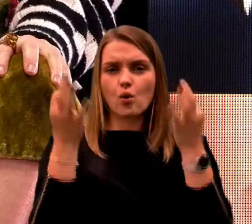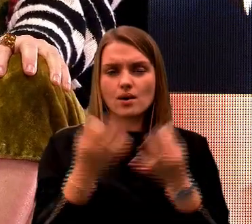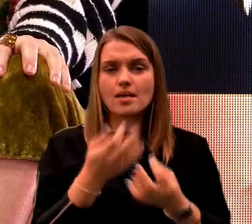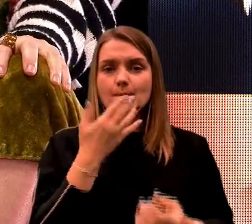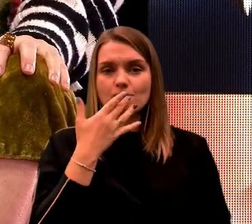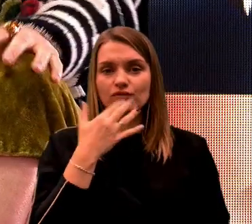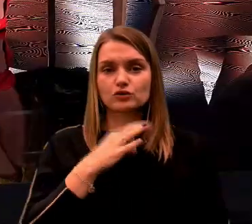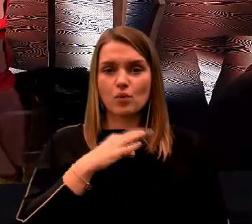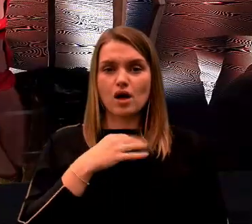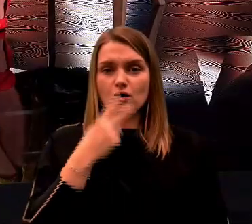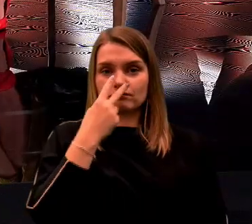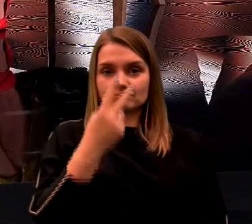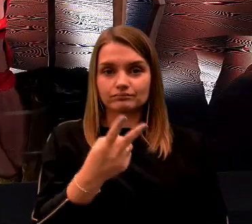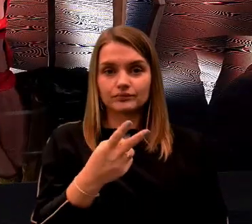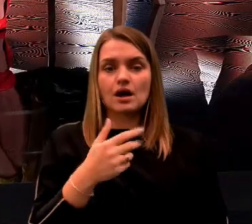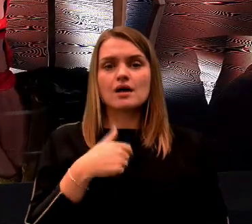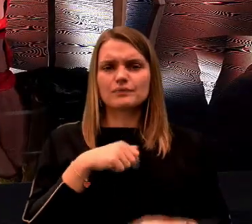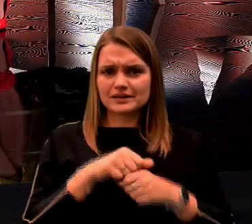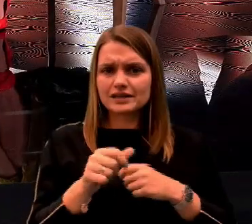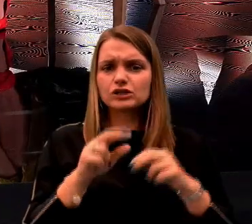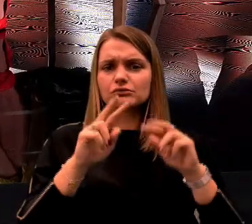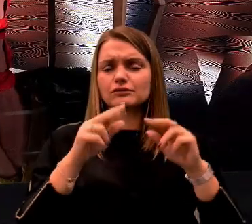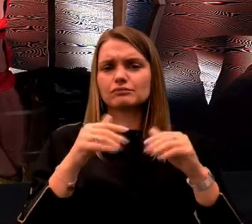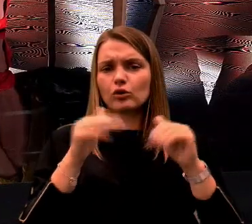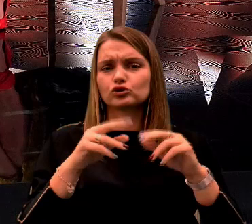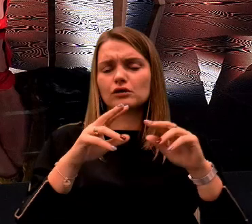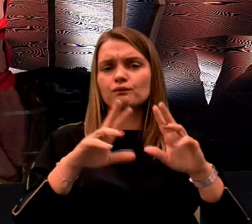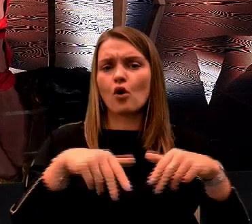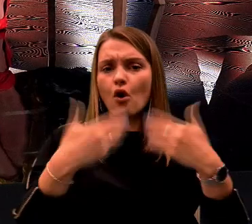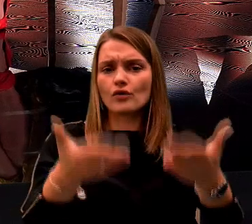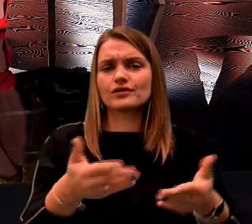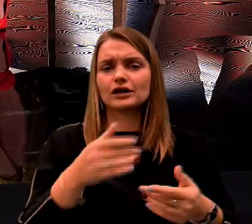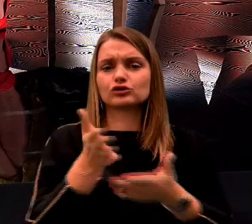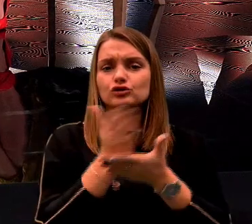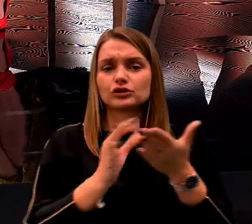widzenia jesteśmy w stanie oddać część swoich pieniędzy, swojego zysku.